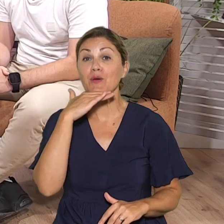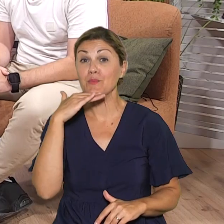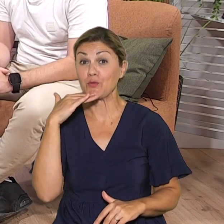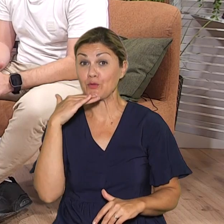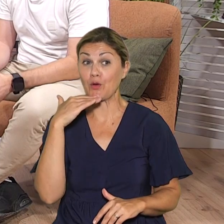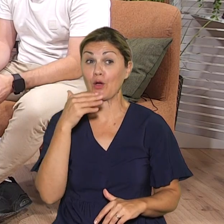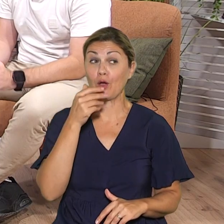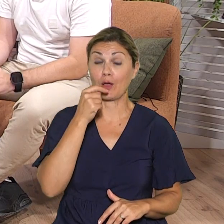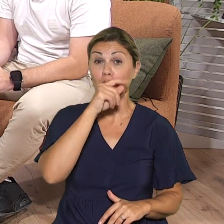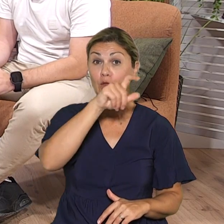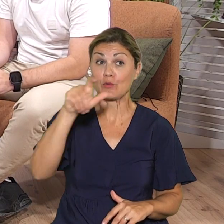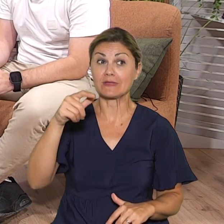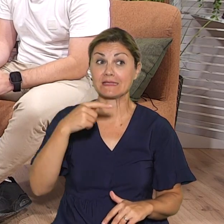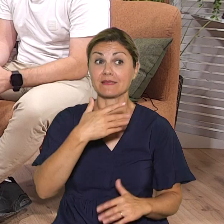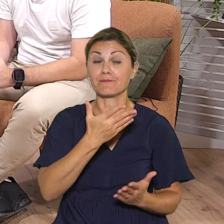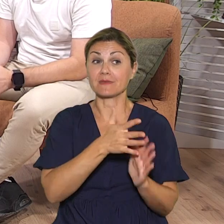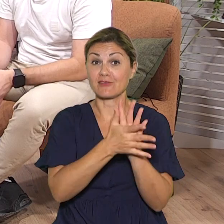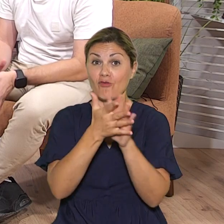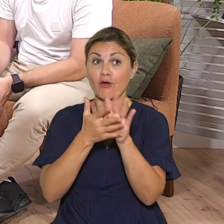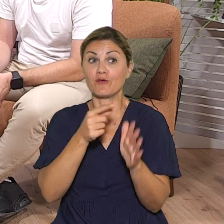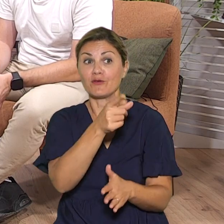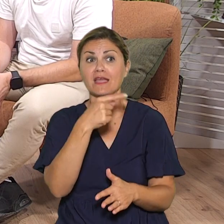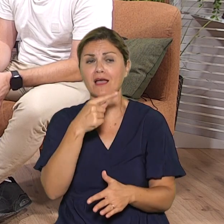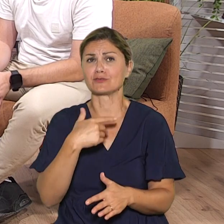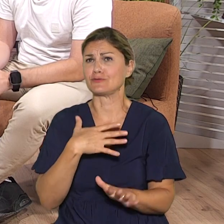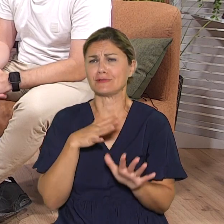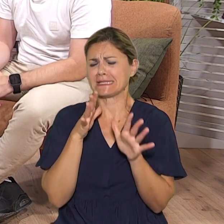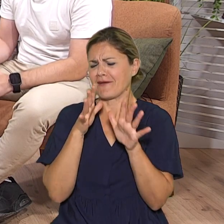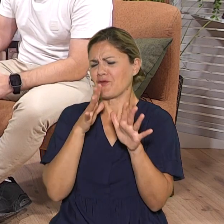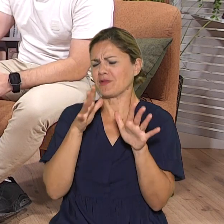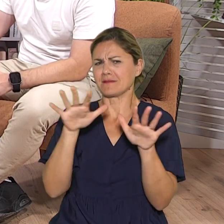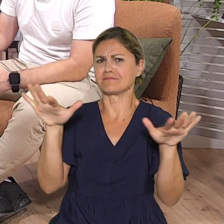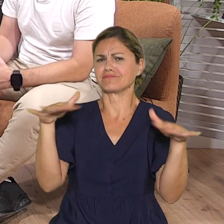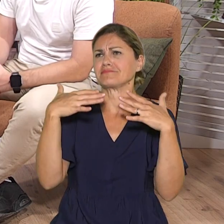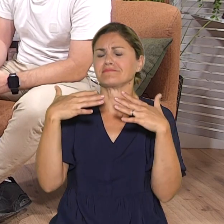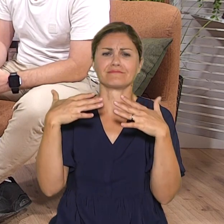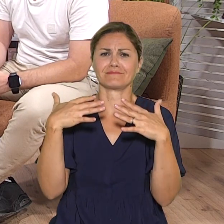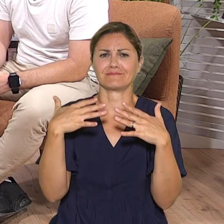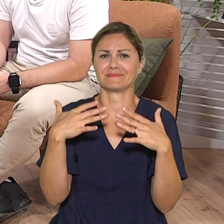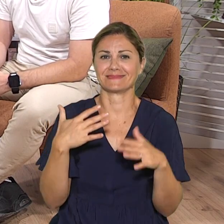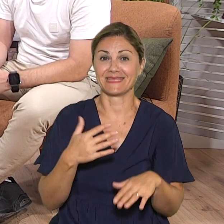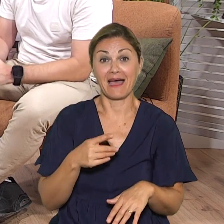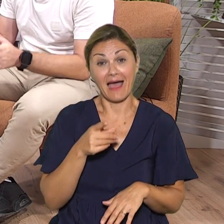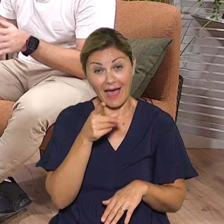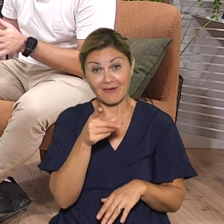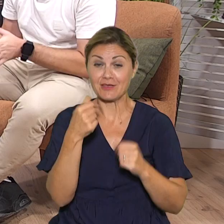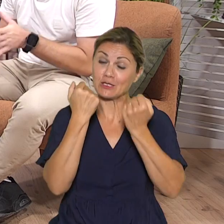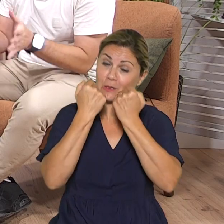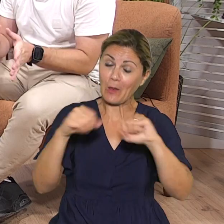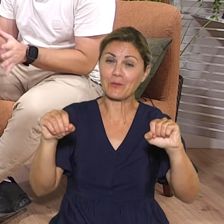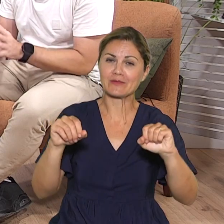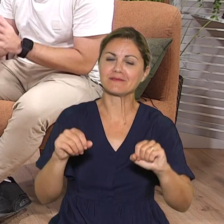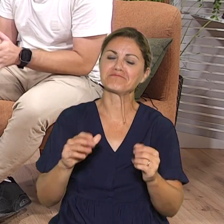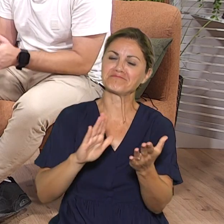upoznao kojima je, na primjer, teži javni nastup nego napisati neku pjesmu. Stoga mi je drago stvarno što vi imate jedno